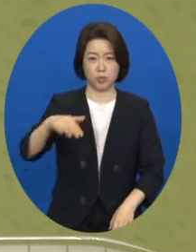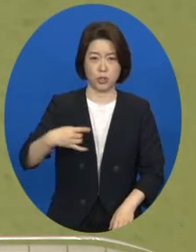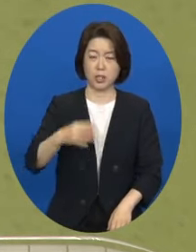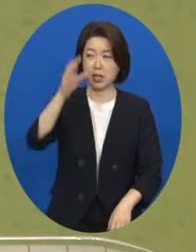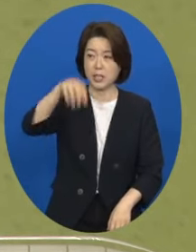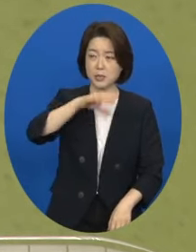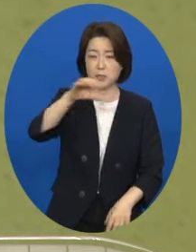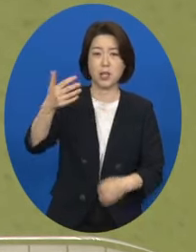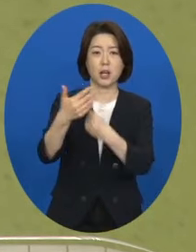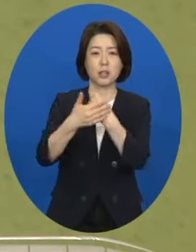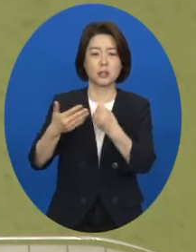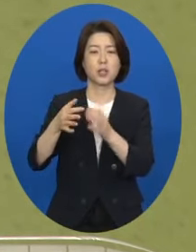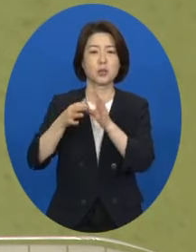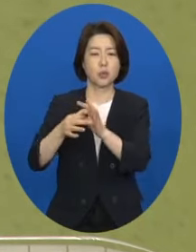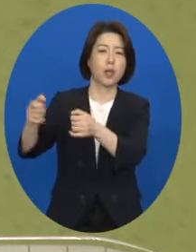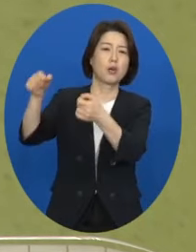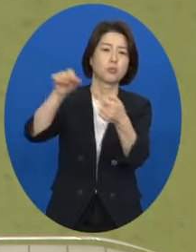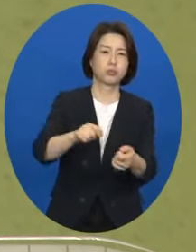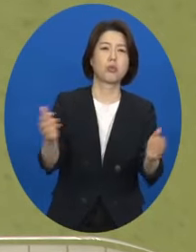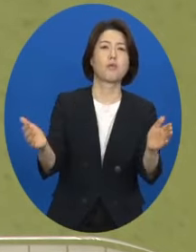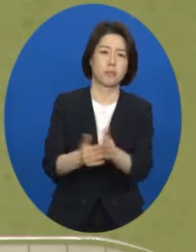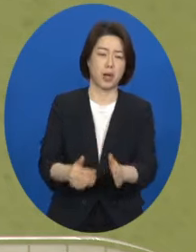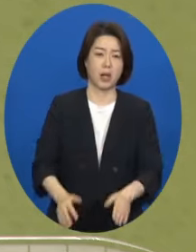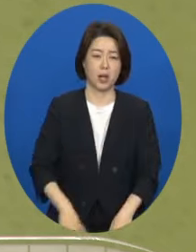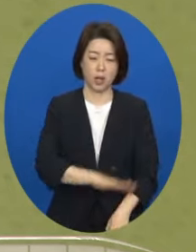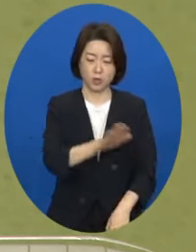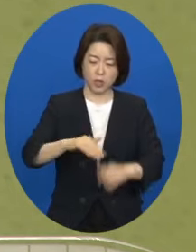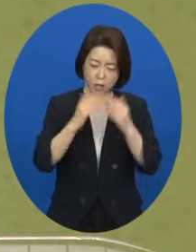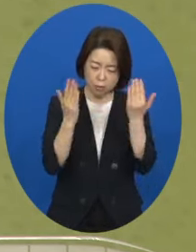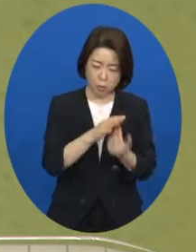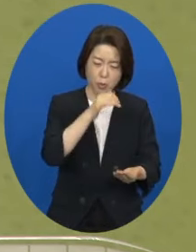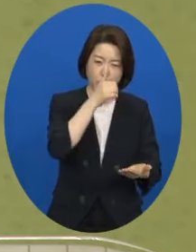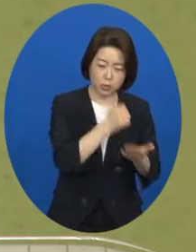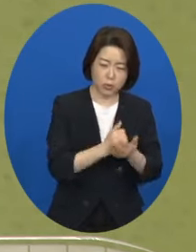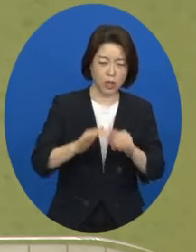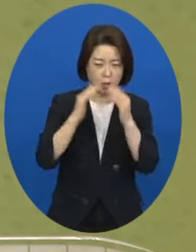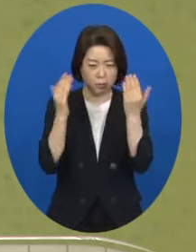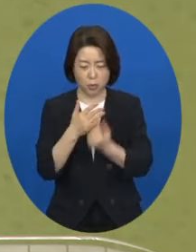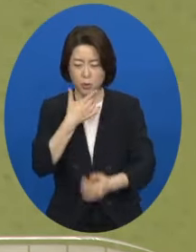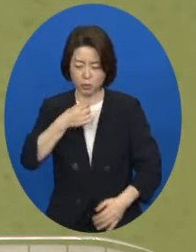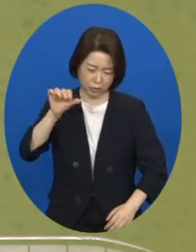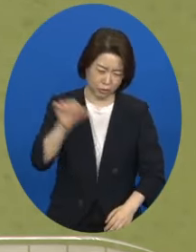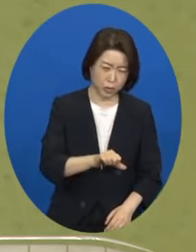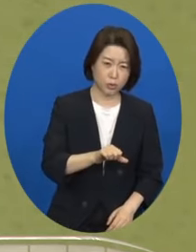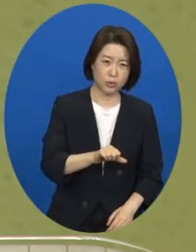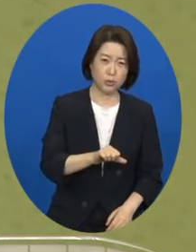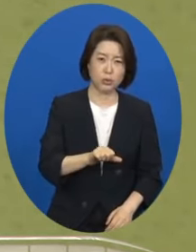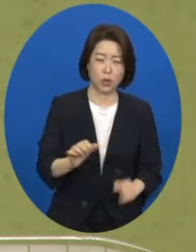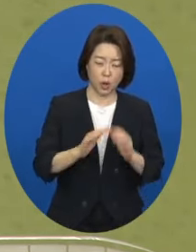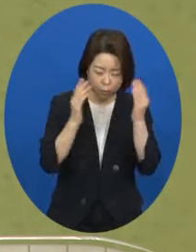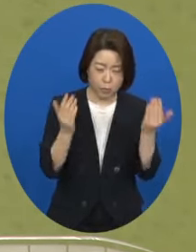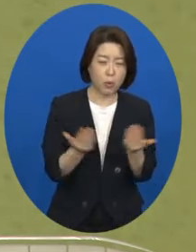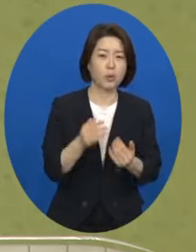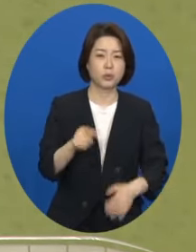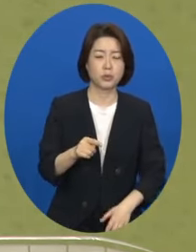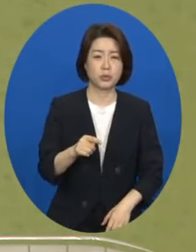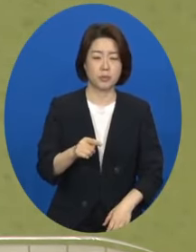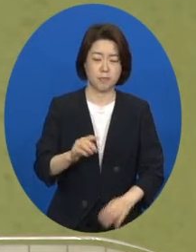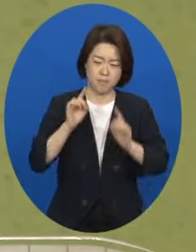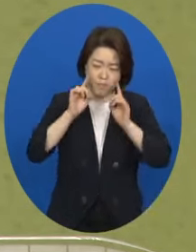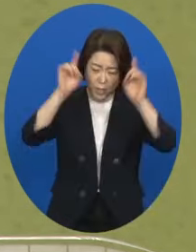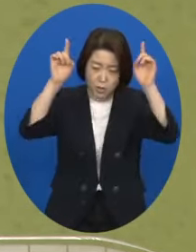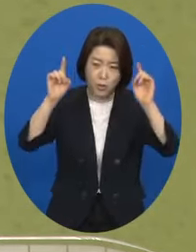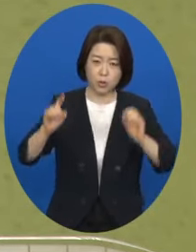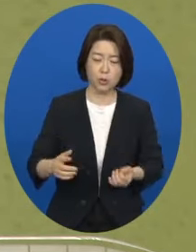통해서 부어지신 것입니다. 우리 모든 허물과 우리가 받아야 될 모든 저주와 모든 그 진노를 주님이